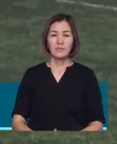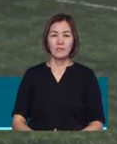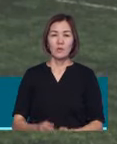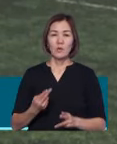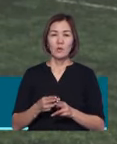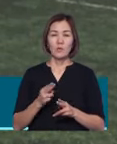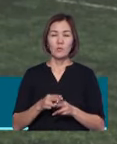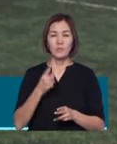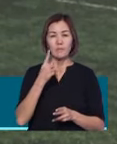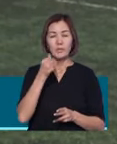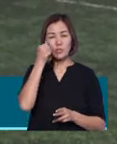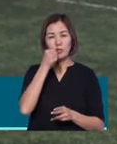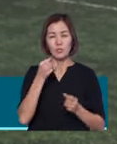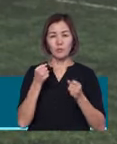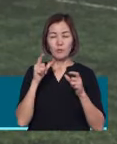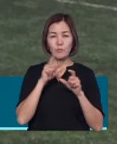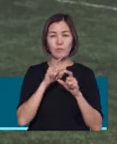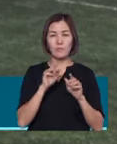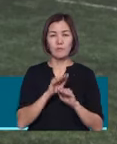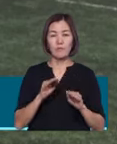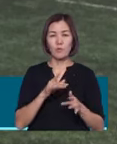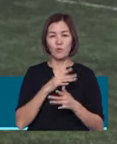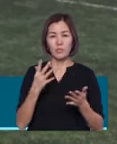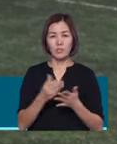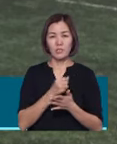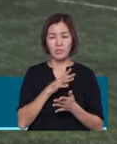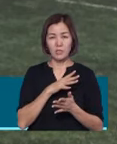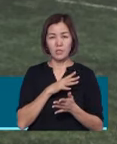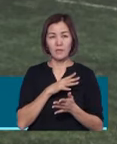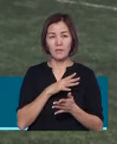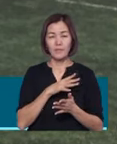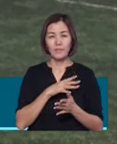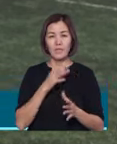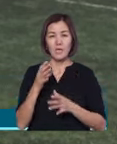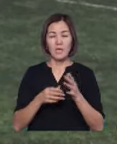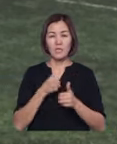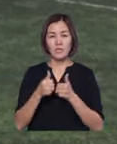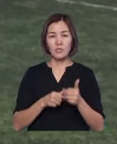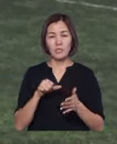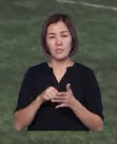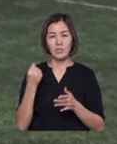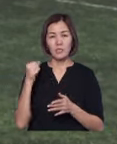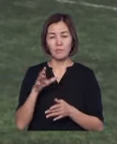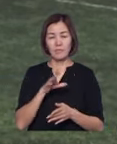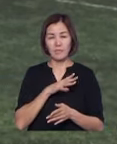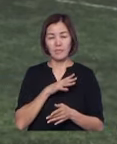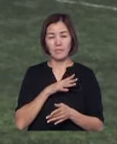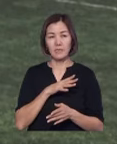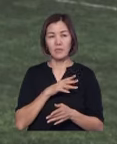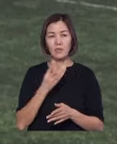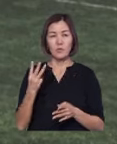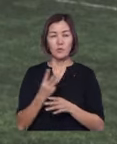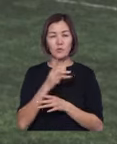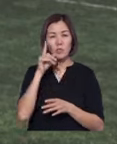Осы бір жыл ішінде спорт мектебінде жаттығатын балалар көптеген жетістікке жетті. Халықаралық жарыстарда жүлделі орын иемденді. 3